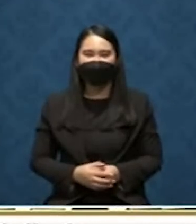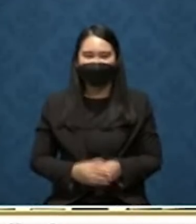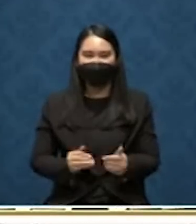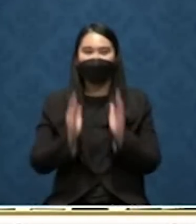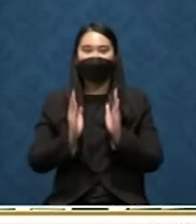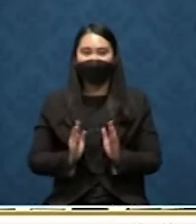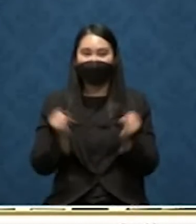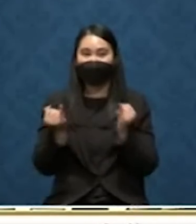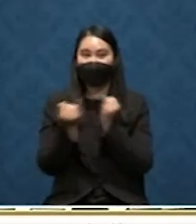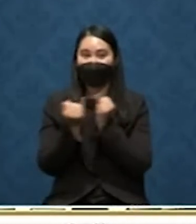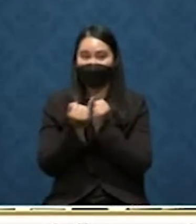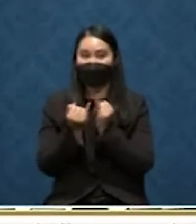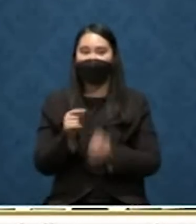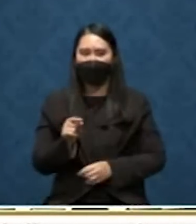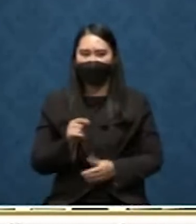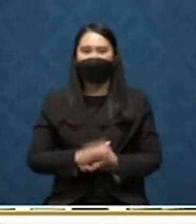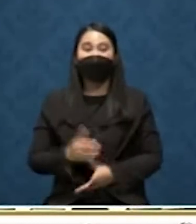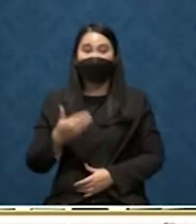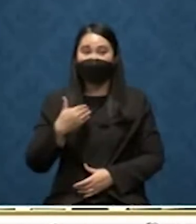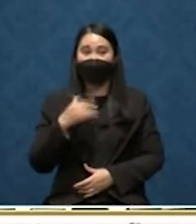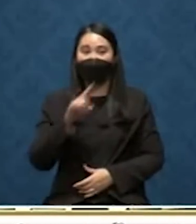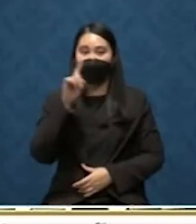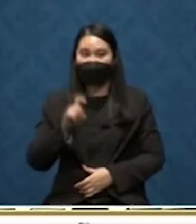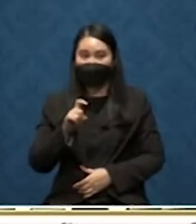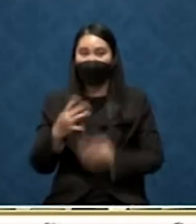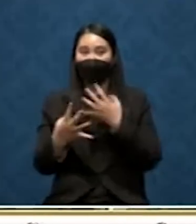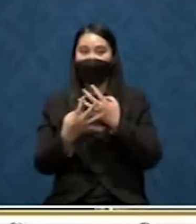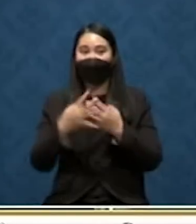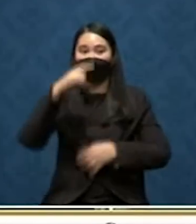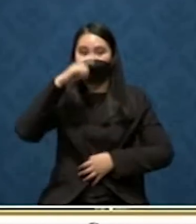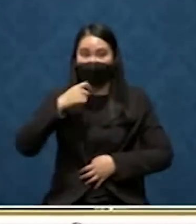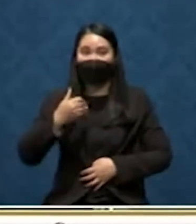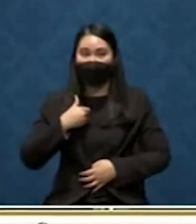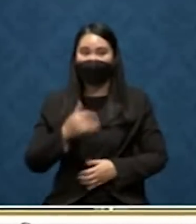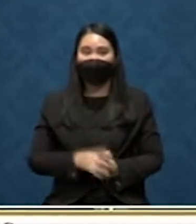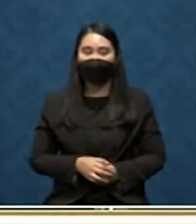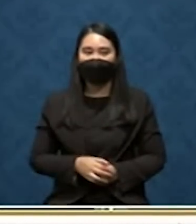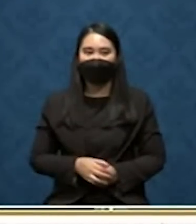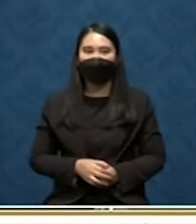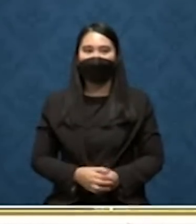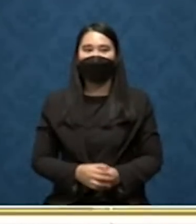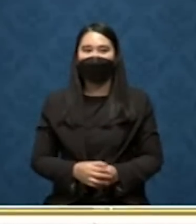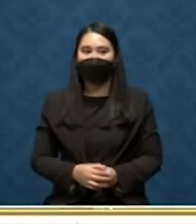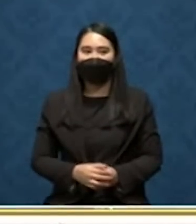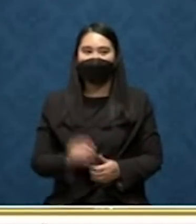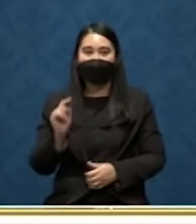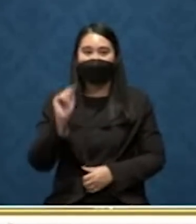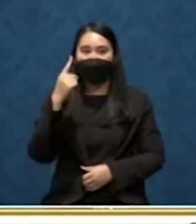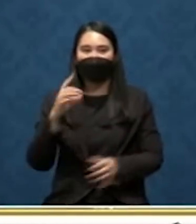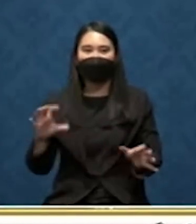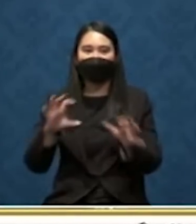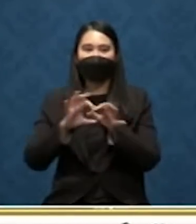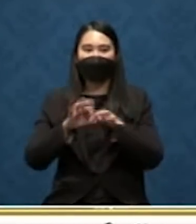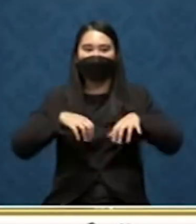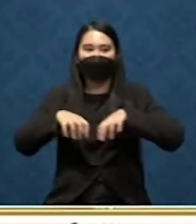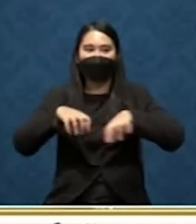คนใล้ชิธแบบนี้ มีหรือทจะตดคุกไทยงอยอย่างล่าสุ concประทานั อี้เกี่ยวค่องก